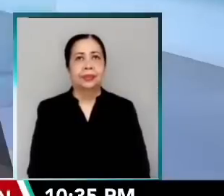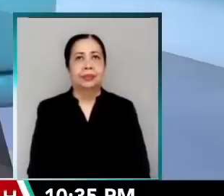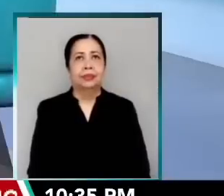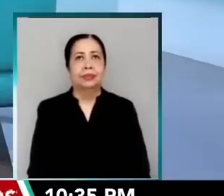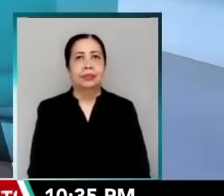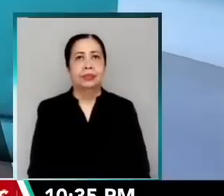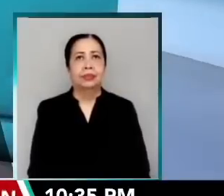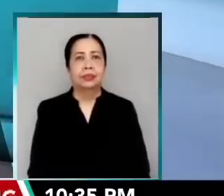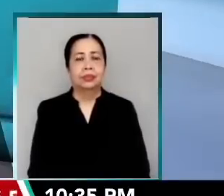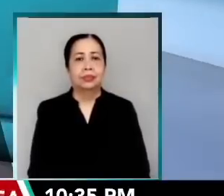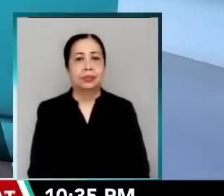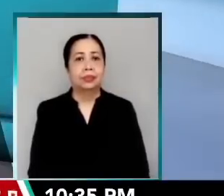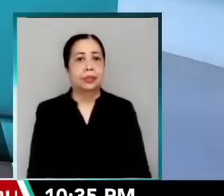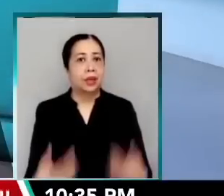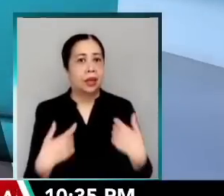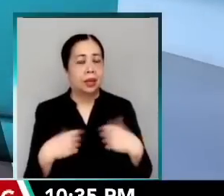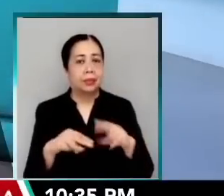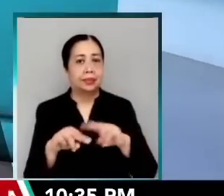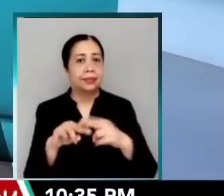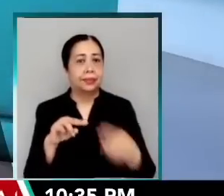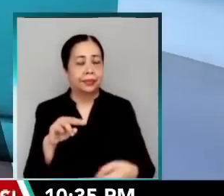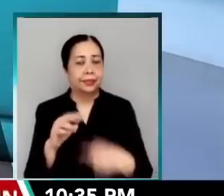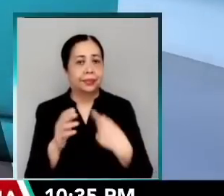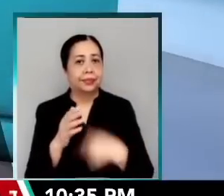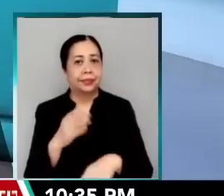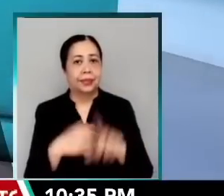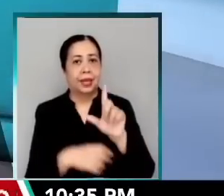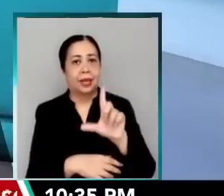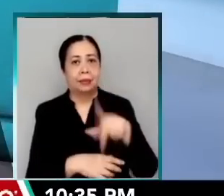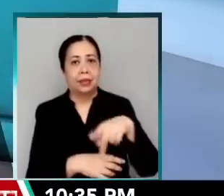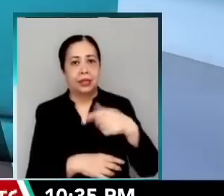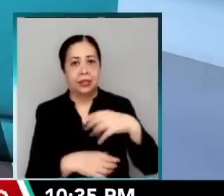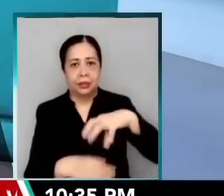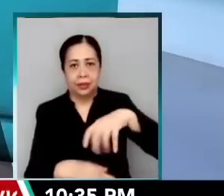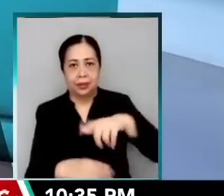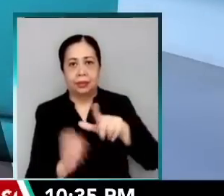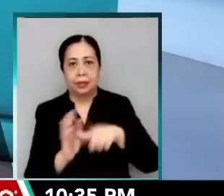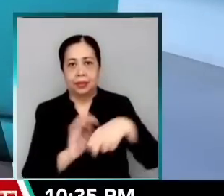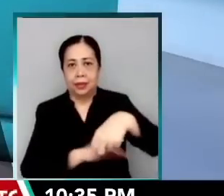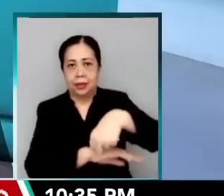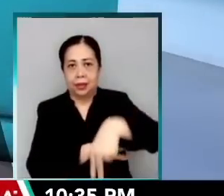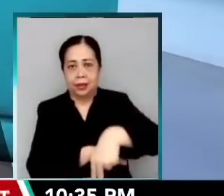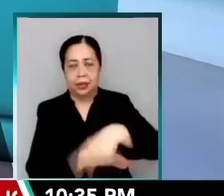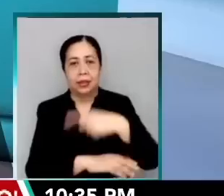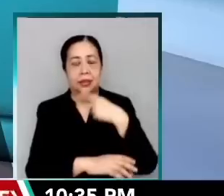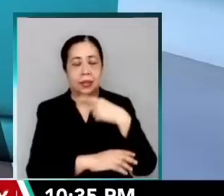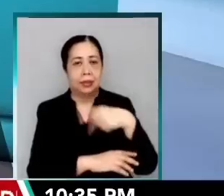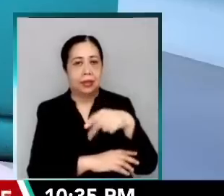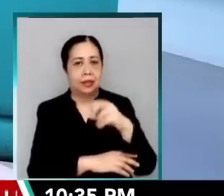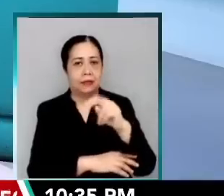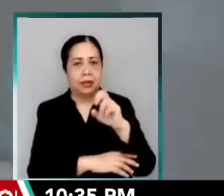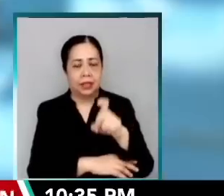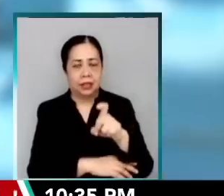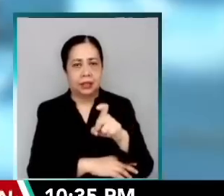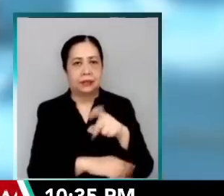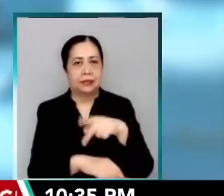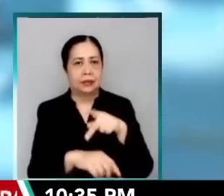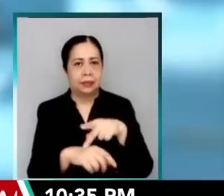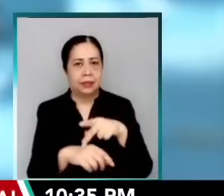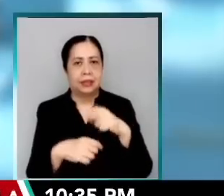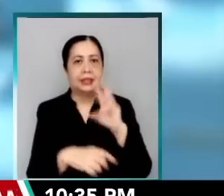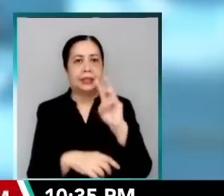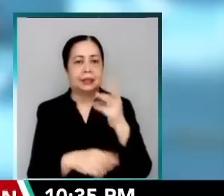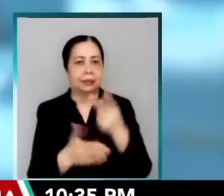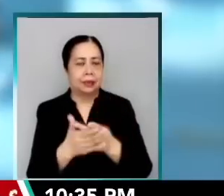May big time rollback sa presyo ng LPG mamayang hating gabi. Ayon sa Phoenix LPG Philippines, 6 na piso at